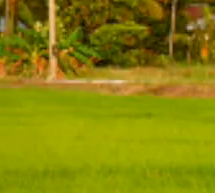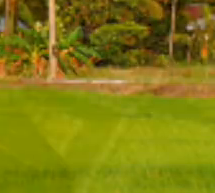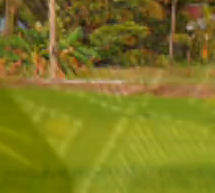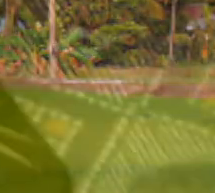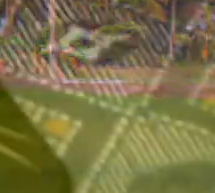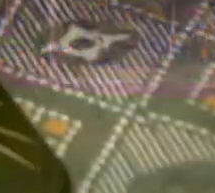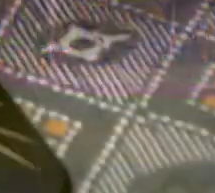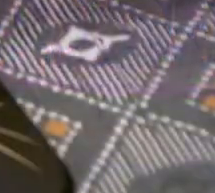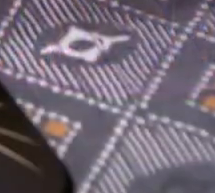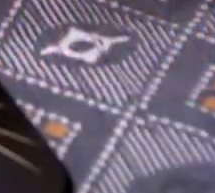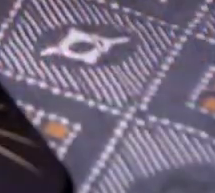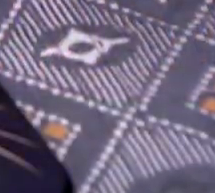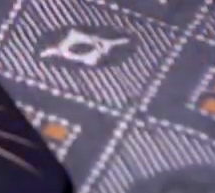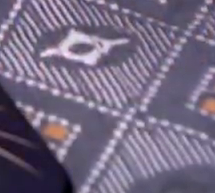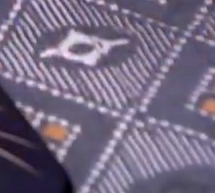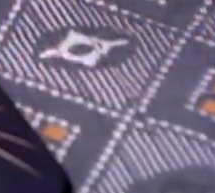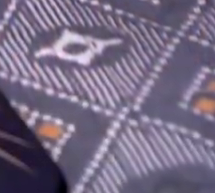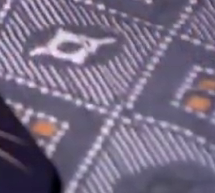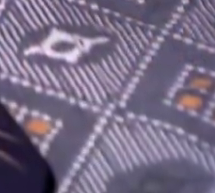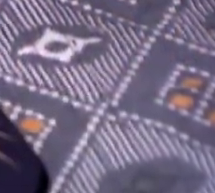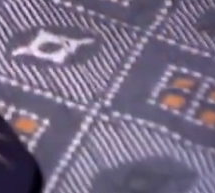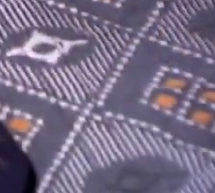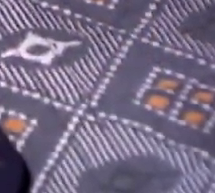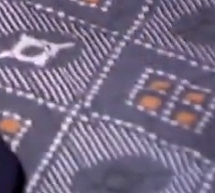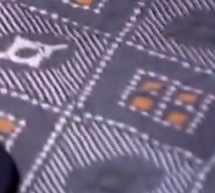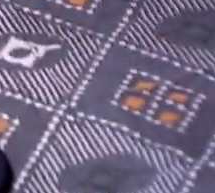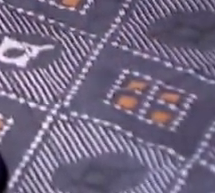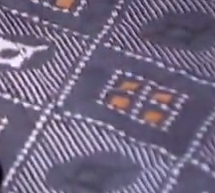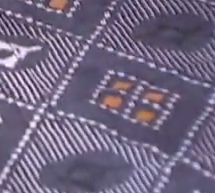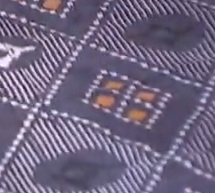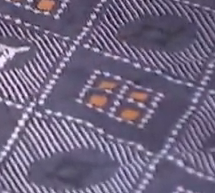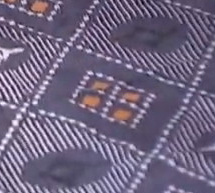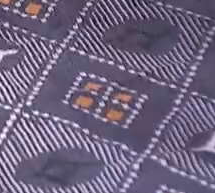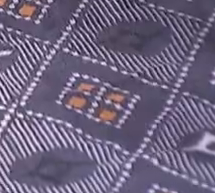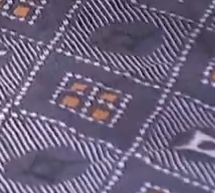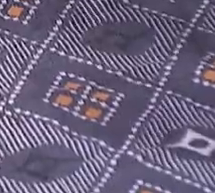sayur pasti menang Eh macam mana Boleh Mati dekat sini